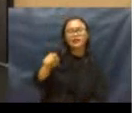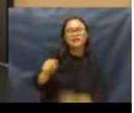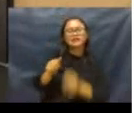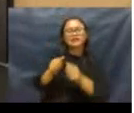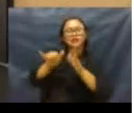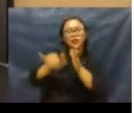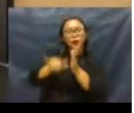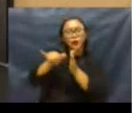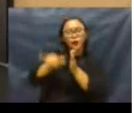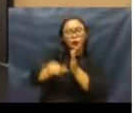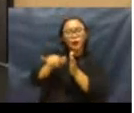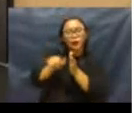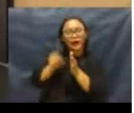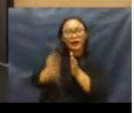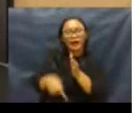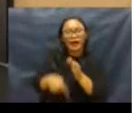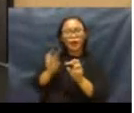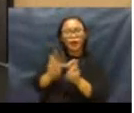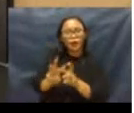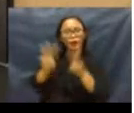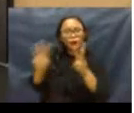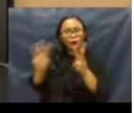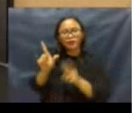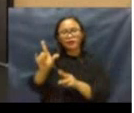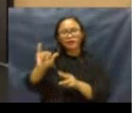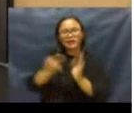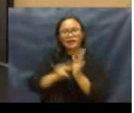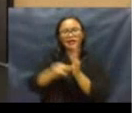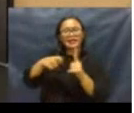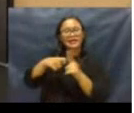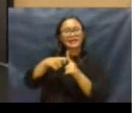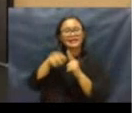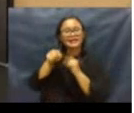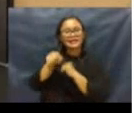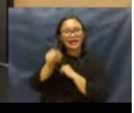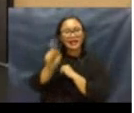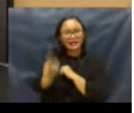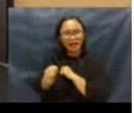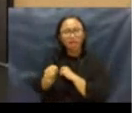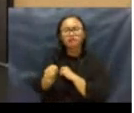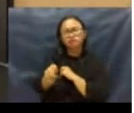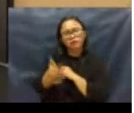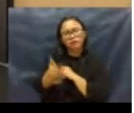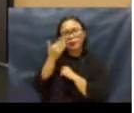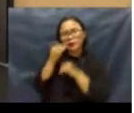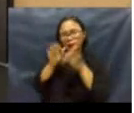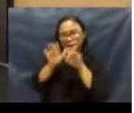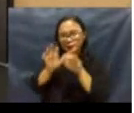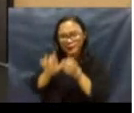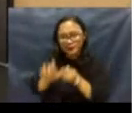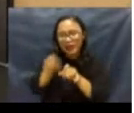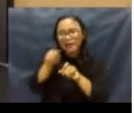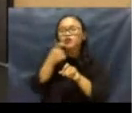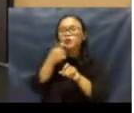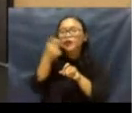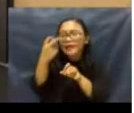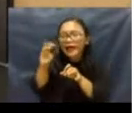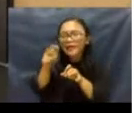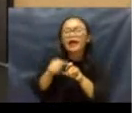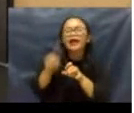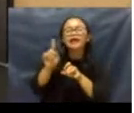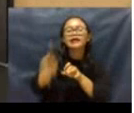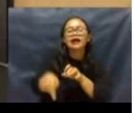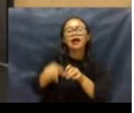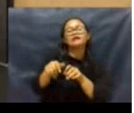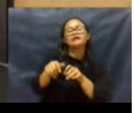YouTube yang Bapak dan Ibu sedang lihat dan dari tadi sering mengetik untuk memberikan komentar. Nah, situ ada sebuah link menuju ke Google